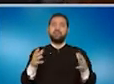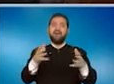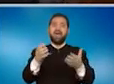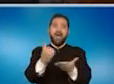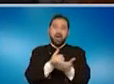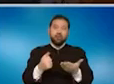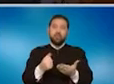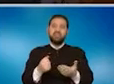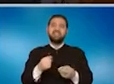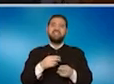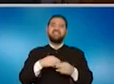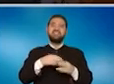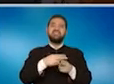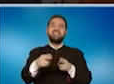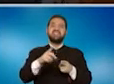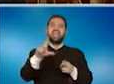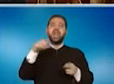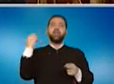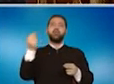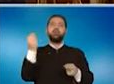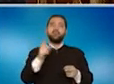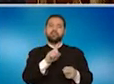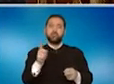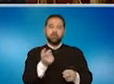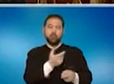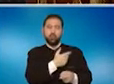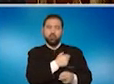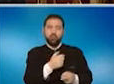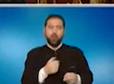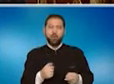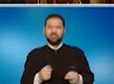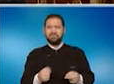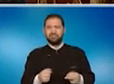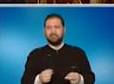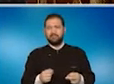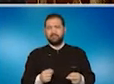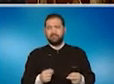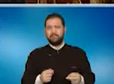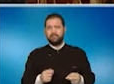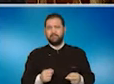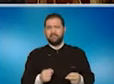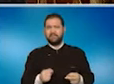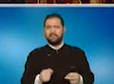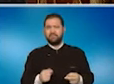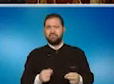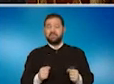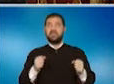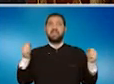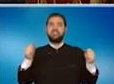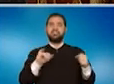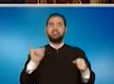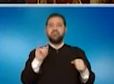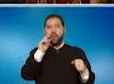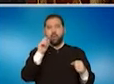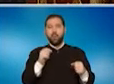mult decât ceva omenesc, ce anume sfințenia lui Dumnezeu? Deci nu poți, nu se poate trezi